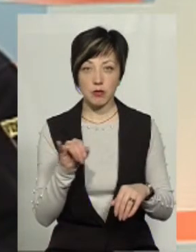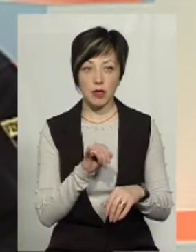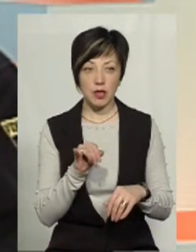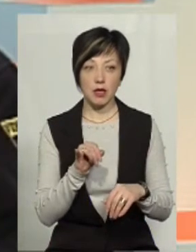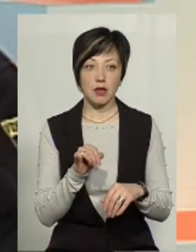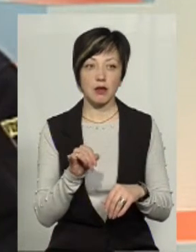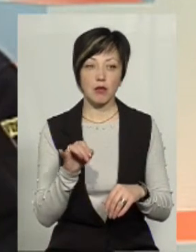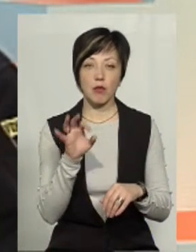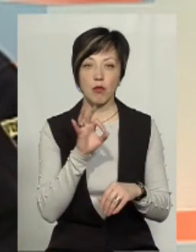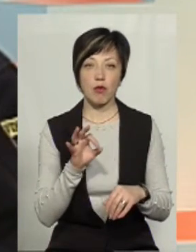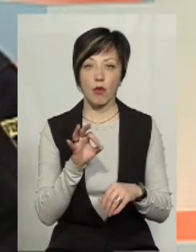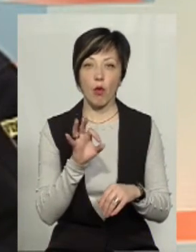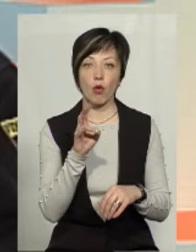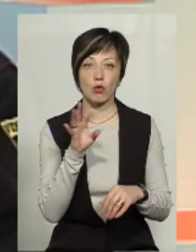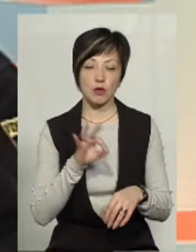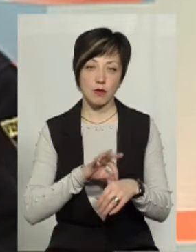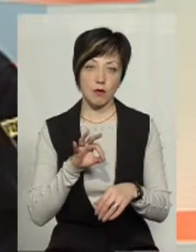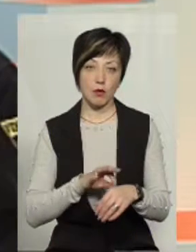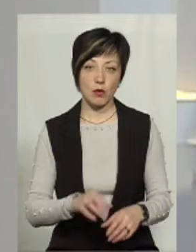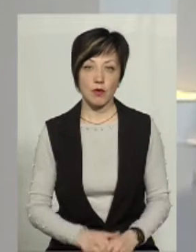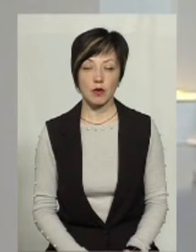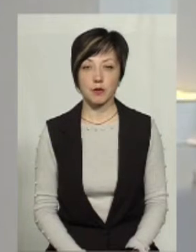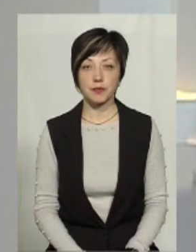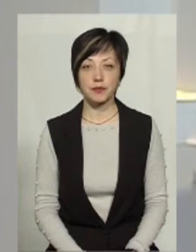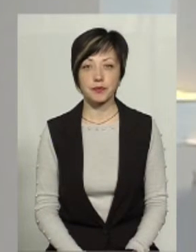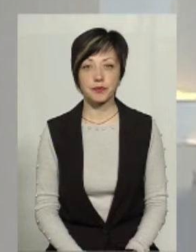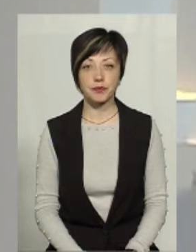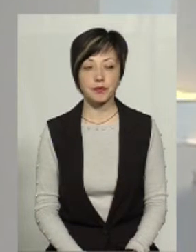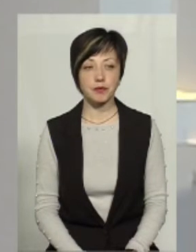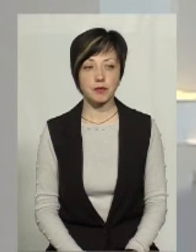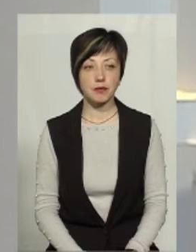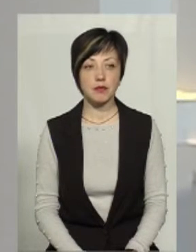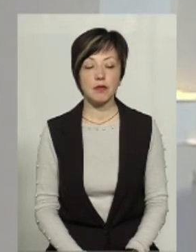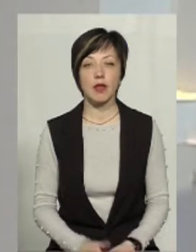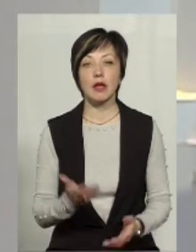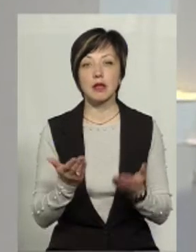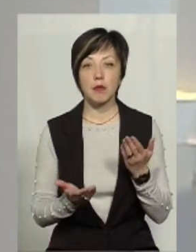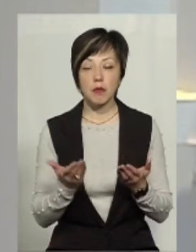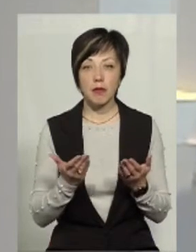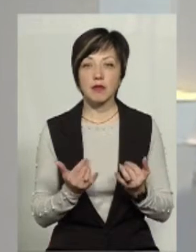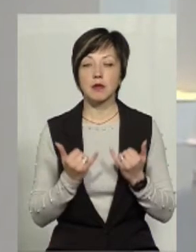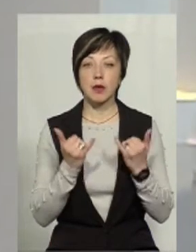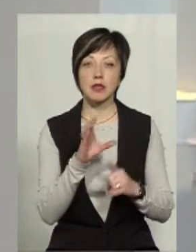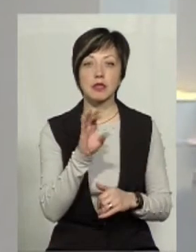йде про канцерогени. Це майбутнє онкозахворювання. Так, пане Сергію, а